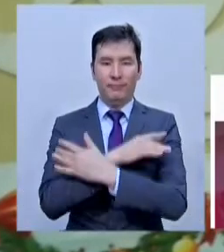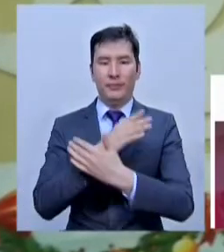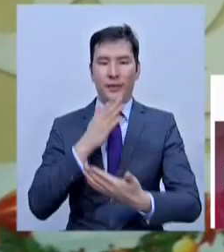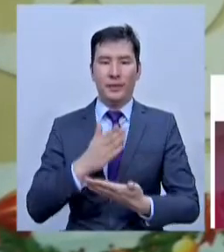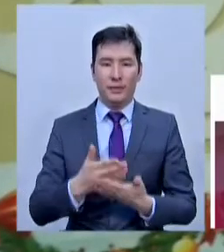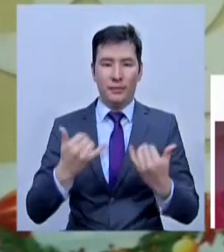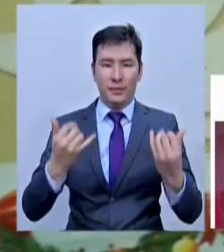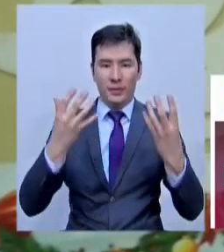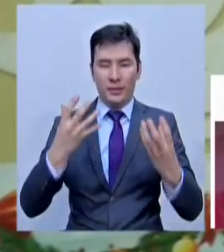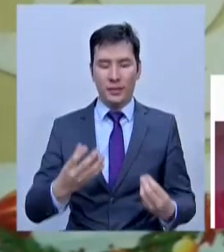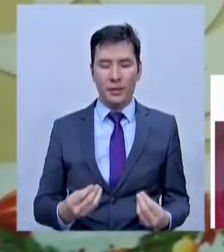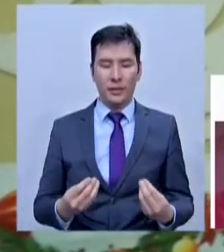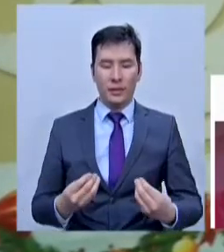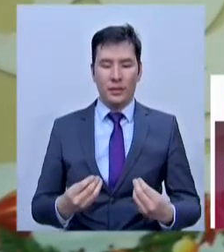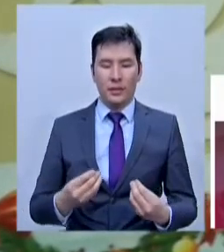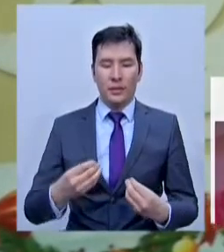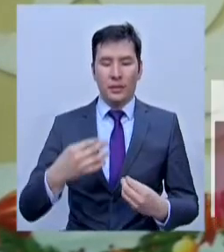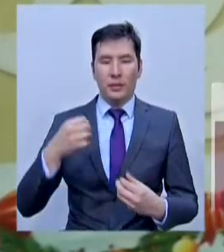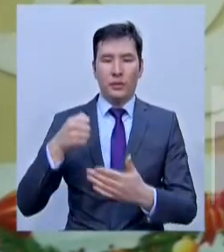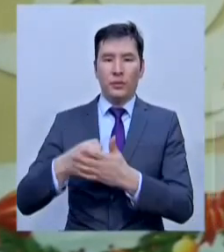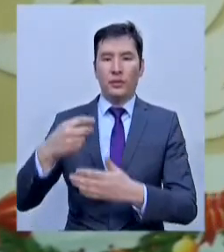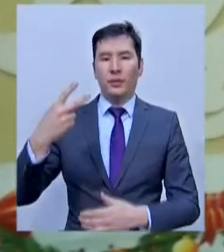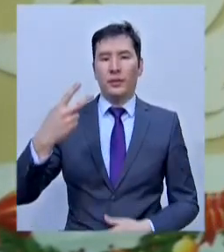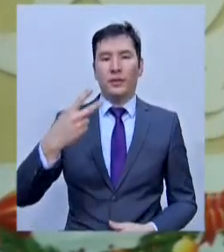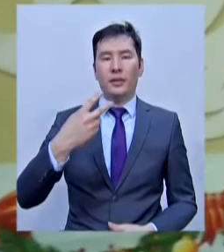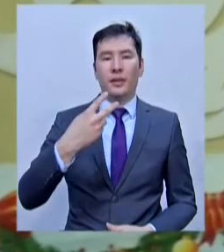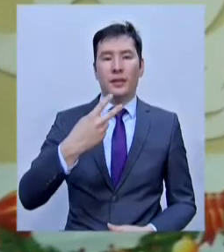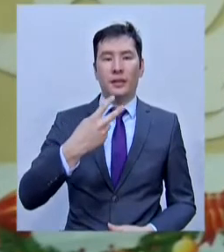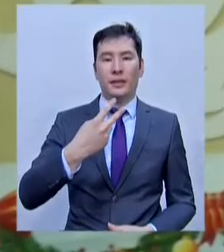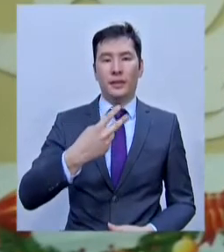бүгіннен бастап 20-ші